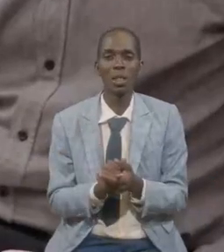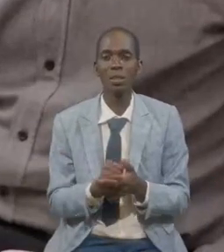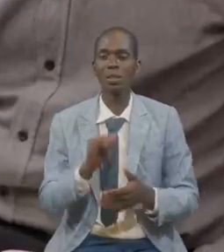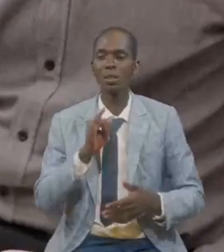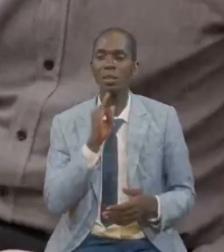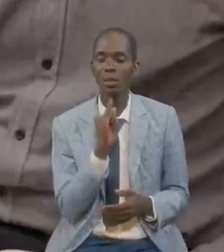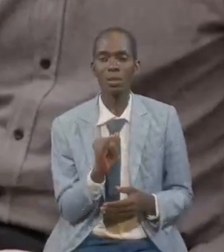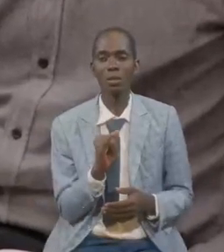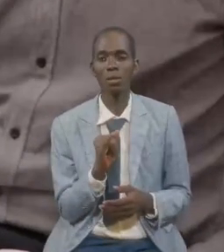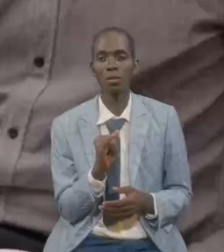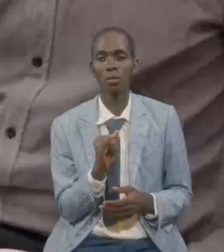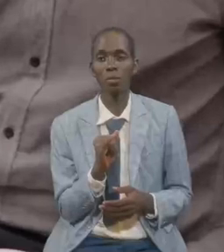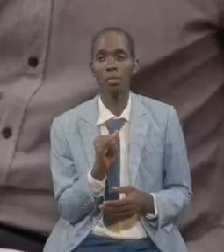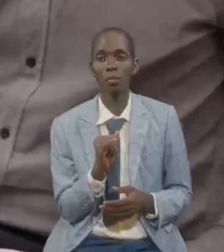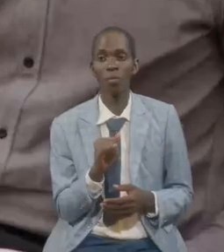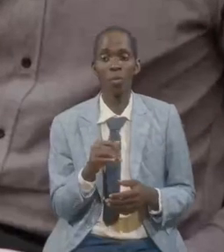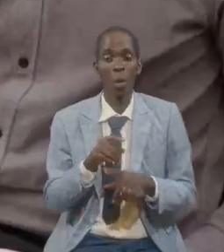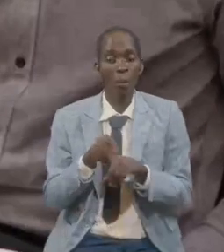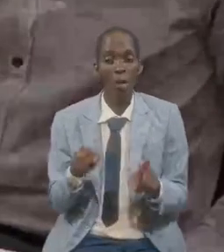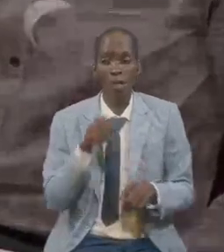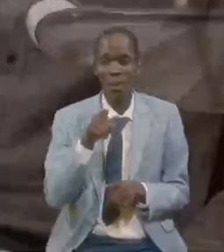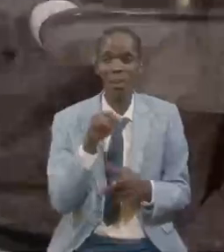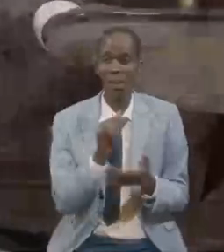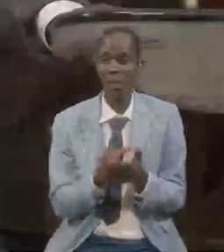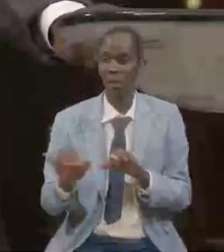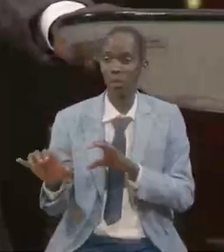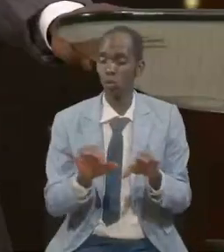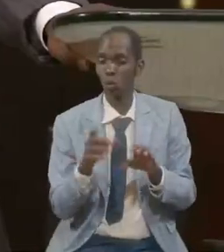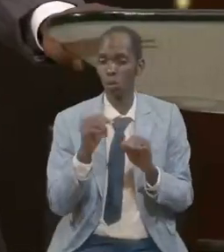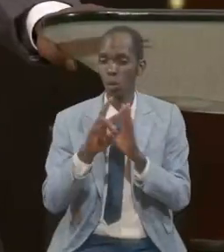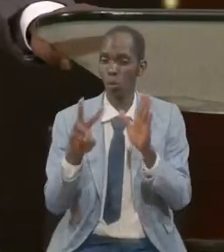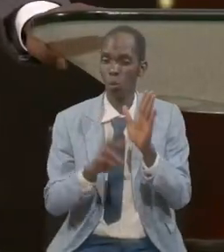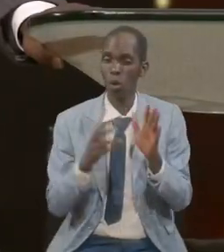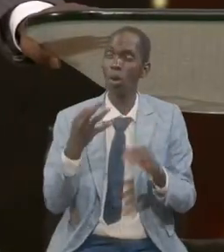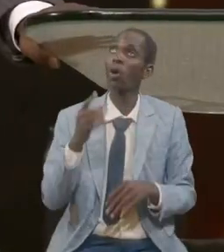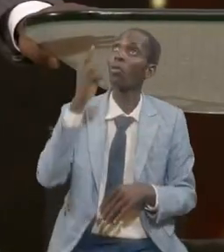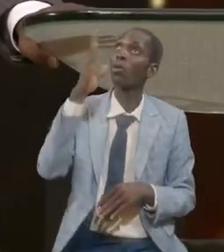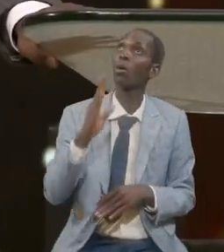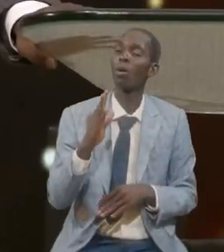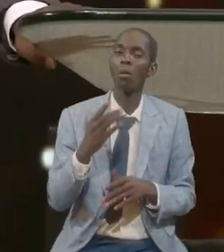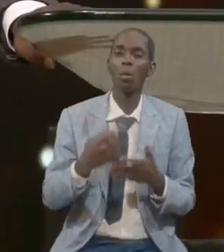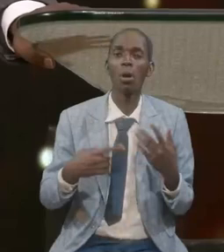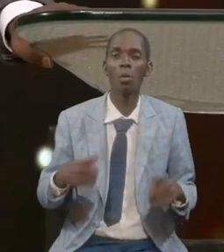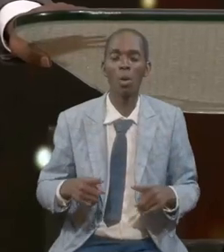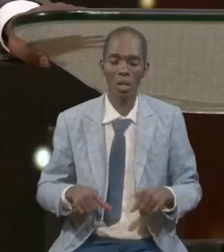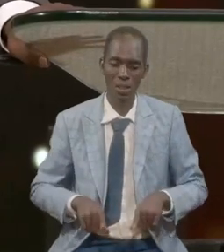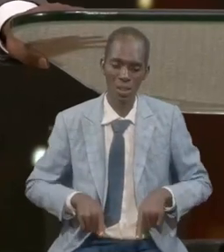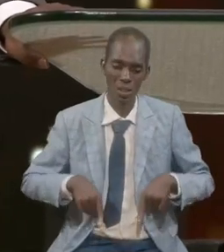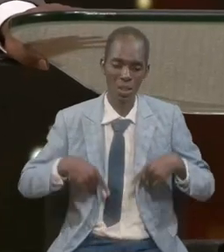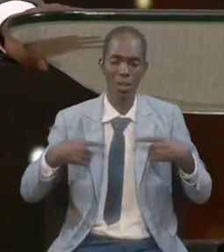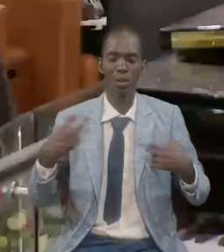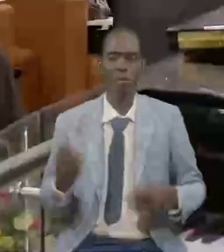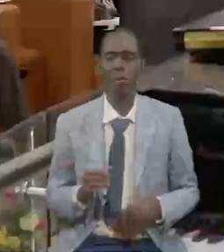sa convoitise aussi. Mais celui qui fait la volonté de Dieu demeure éternellement. Amen.